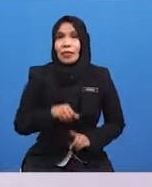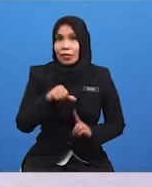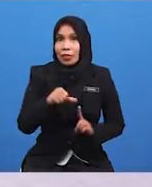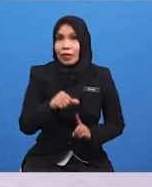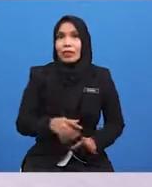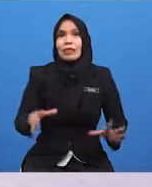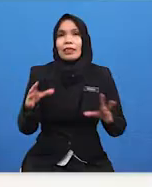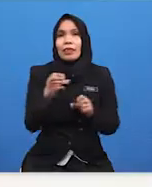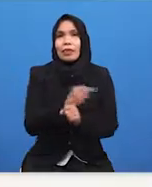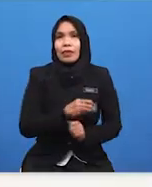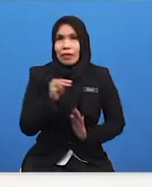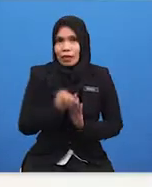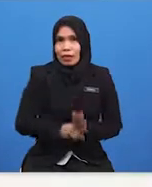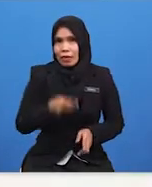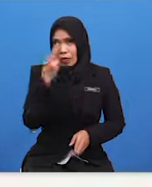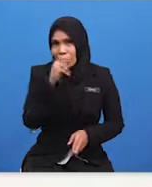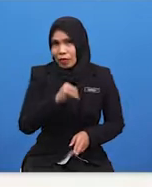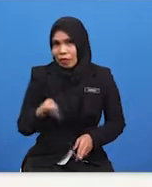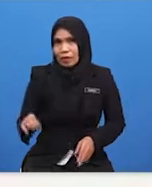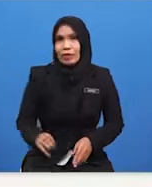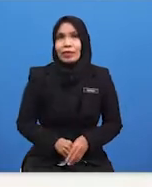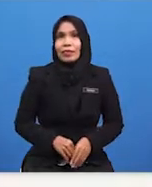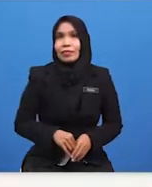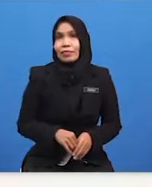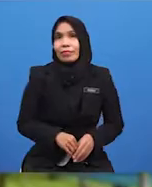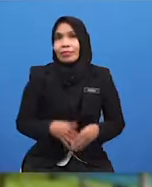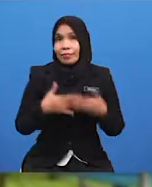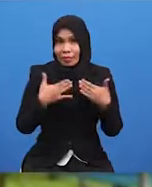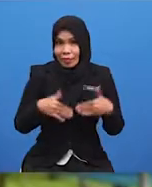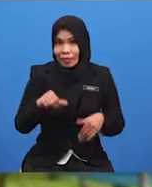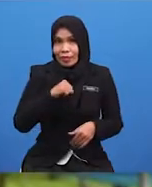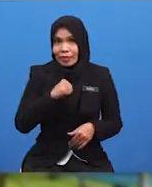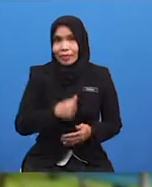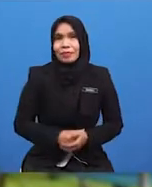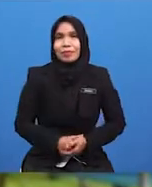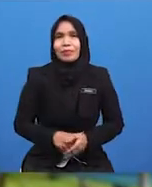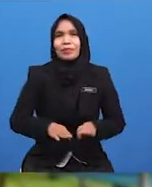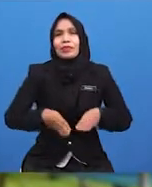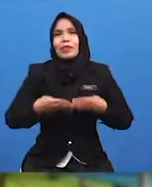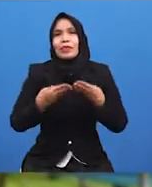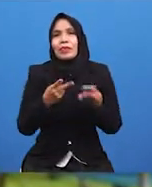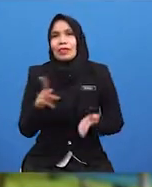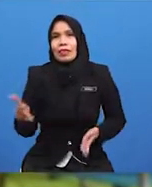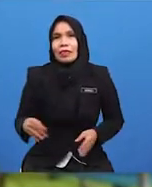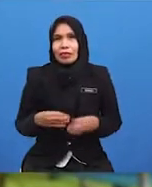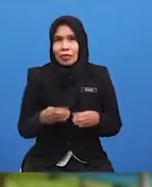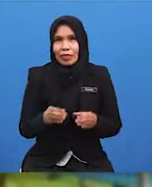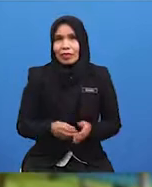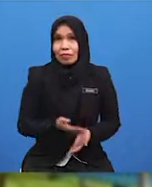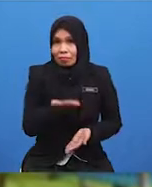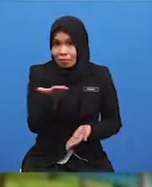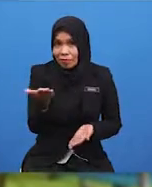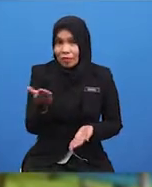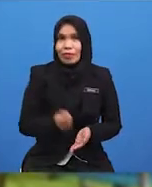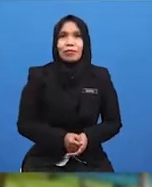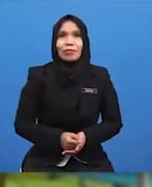sendiri banyak murid-murid chicken datanya nih Bagaimanakah cara kamu menghormati